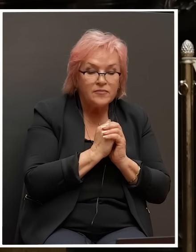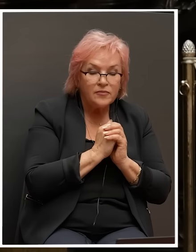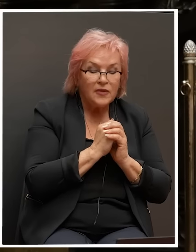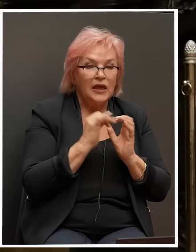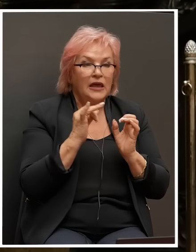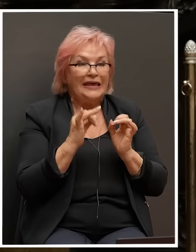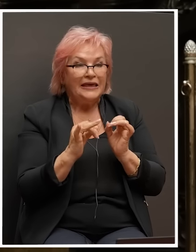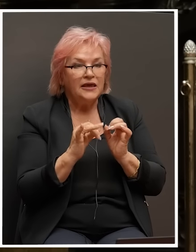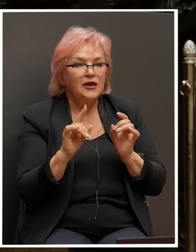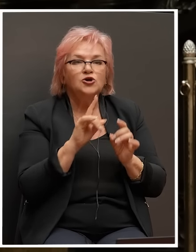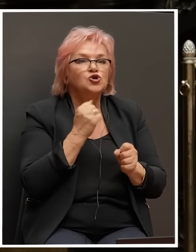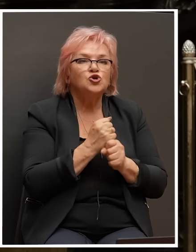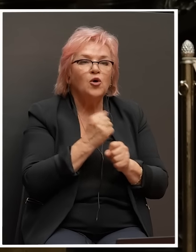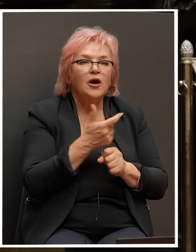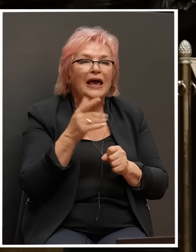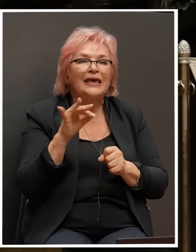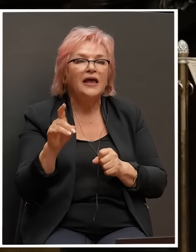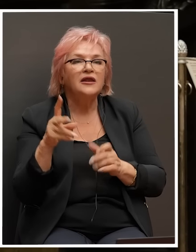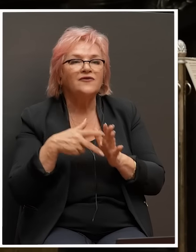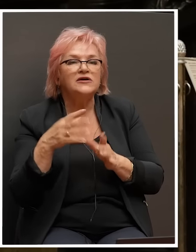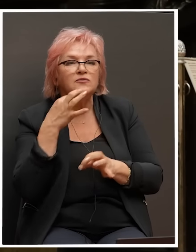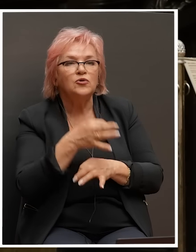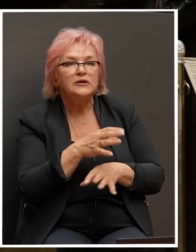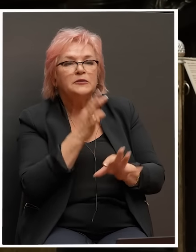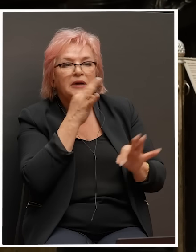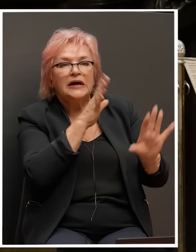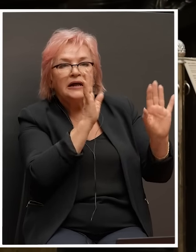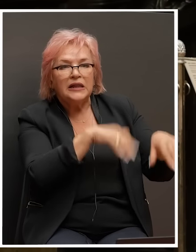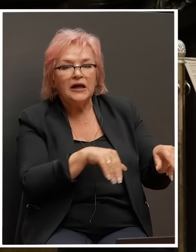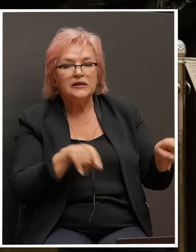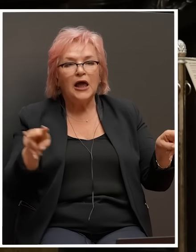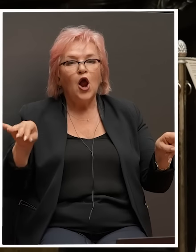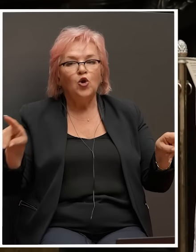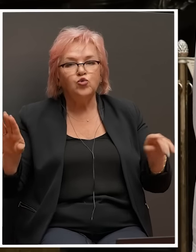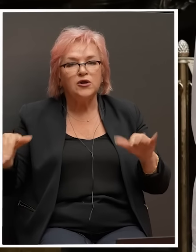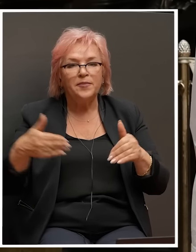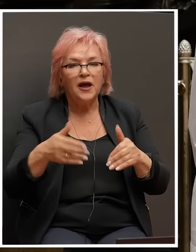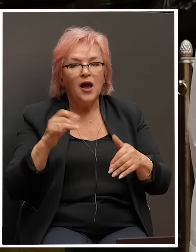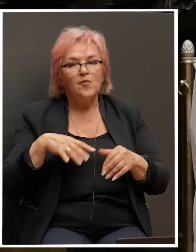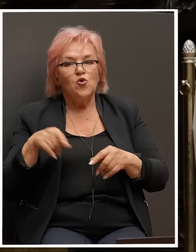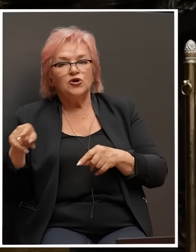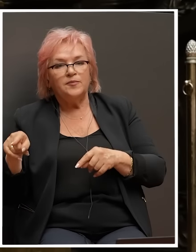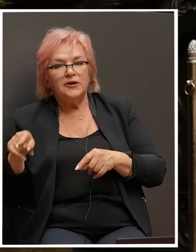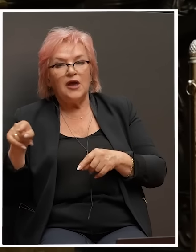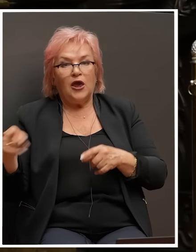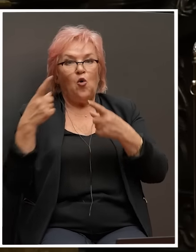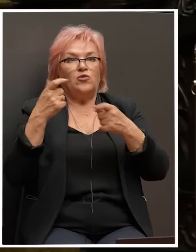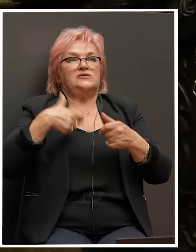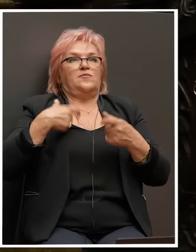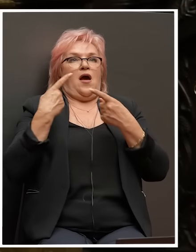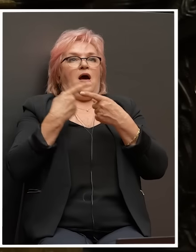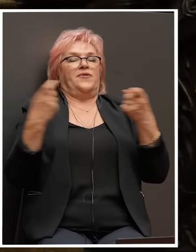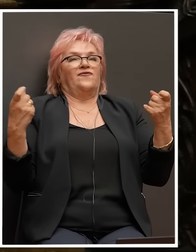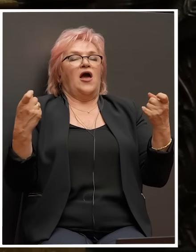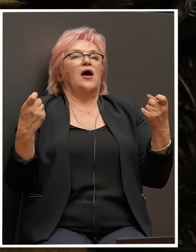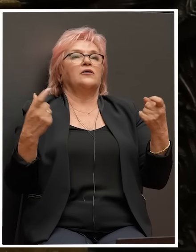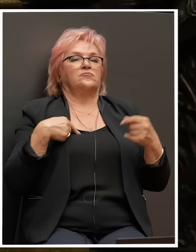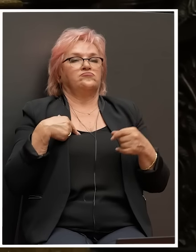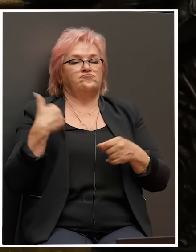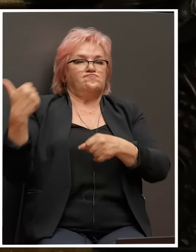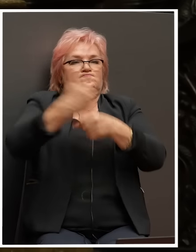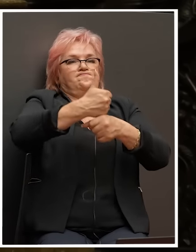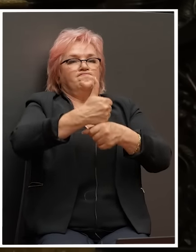И что сделал Генрих VIII? Сказал, ну и ладно, вот там Лютер что-то предлагает, может, он... И он объявляет себя